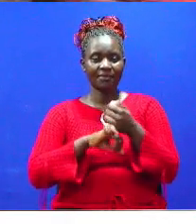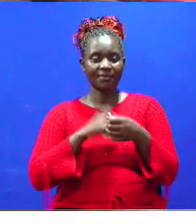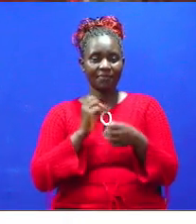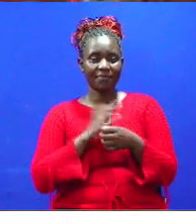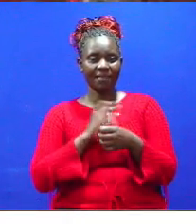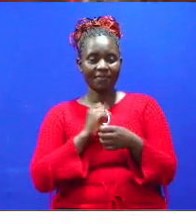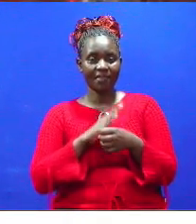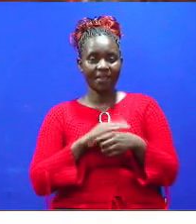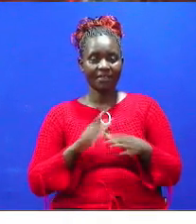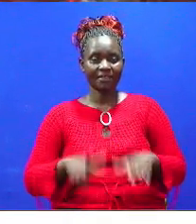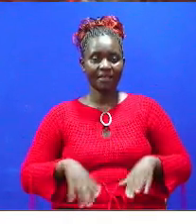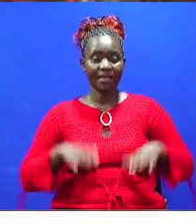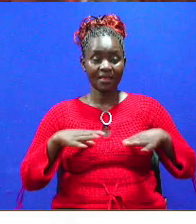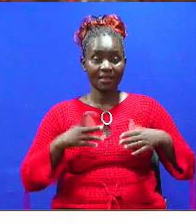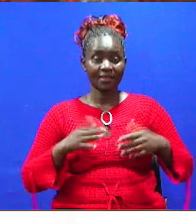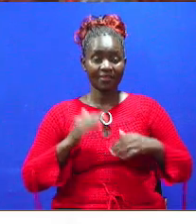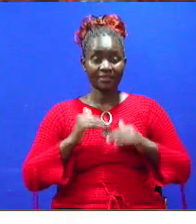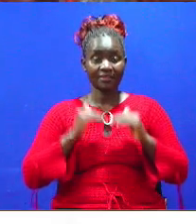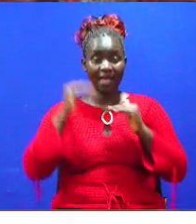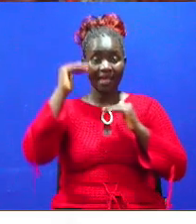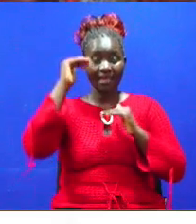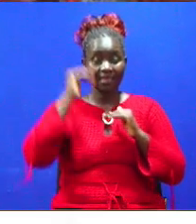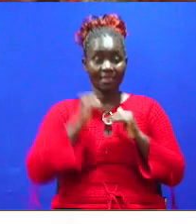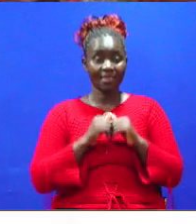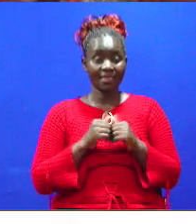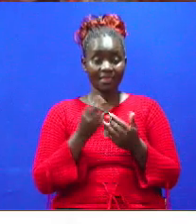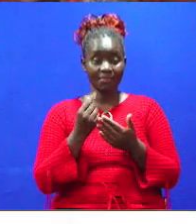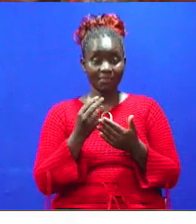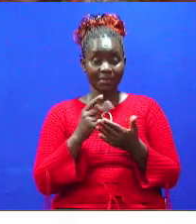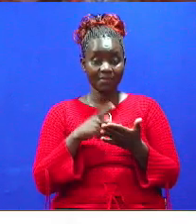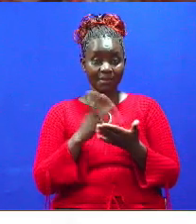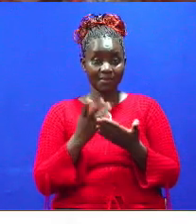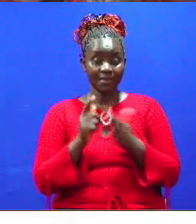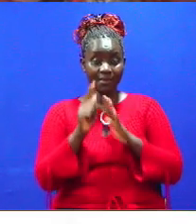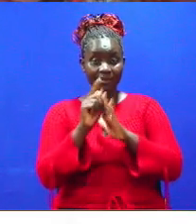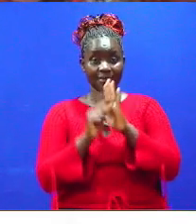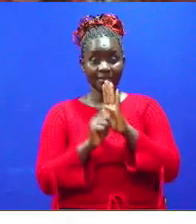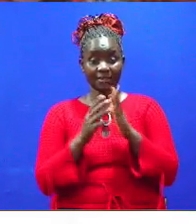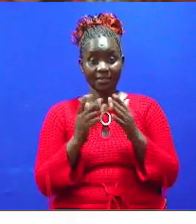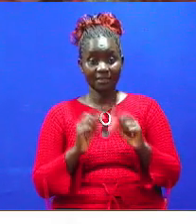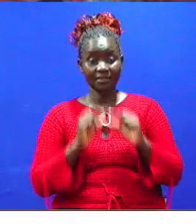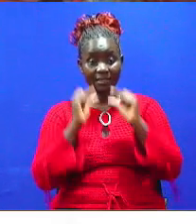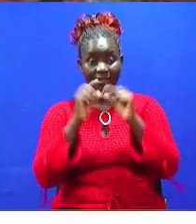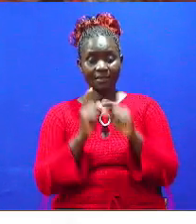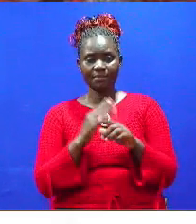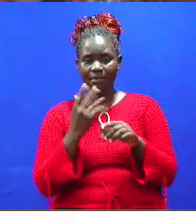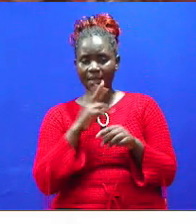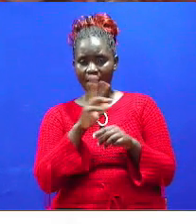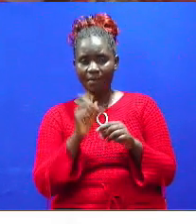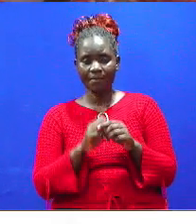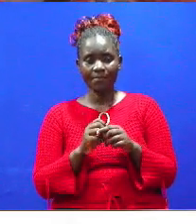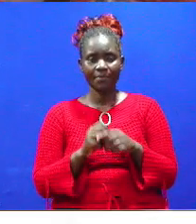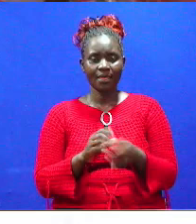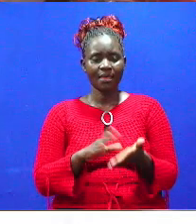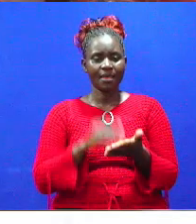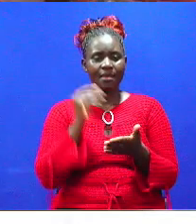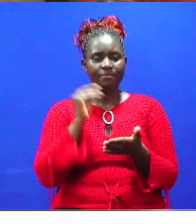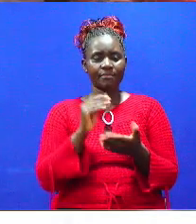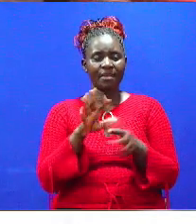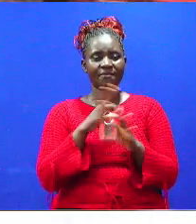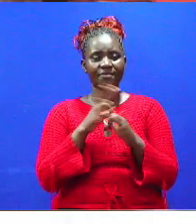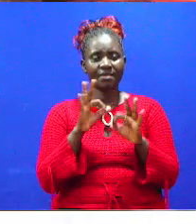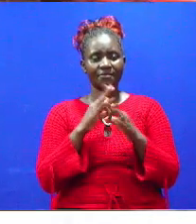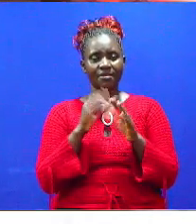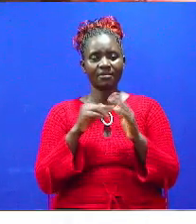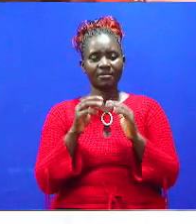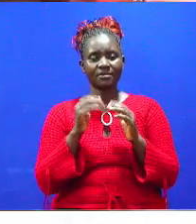buri iguru egente gatanga ni pi kibese gituna cyo ni nacyo nusu kibese kinkonyora kugica abana basomigwe free kanye ngima na